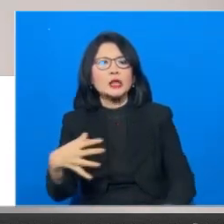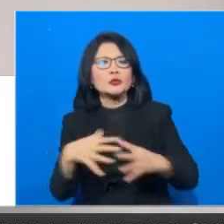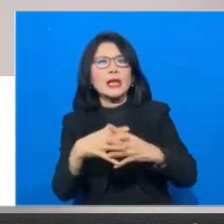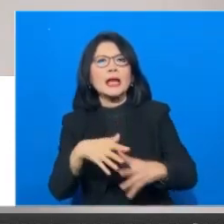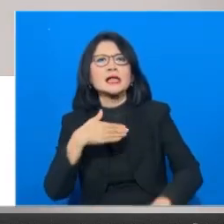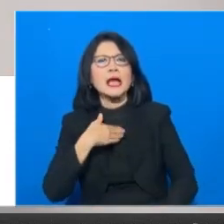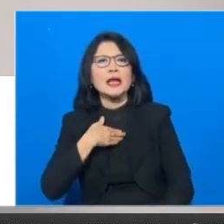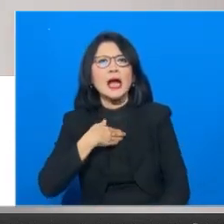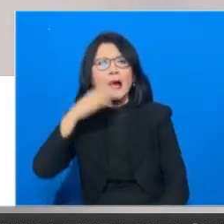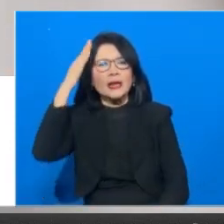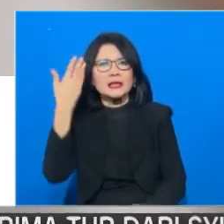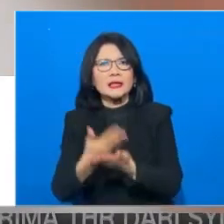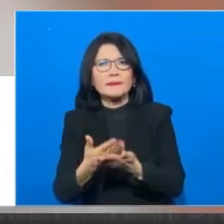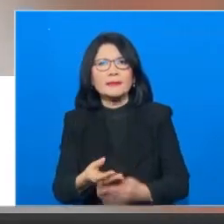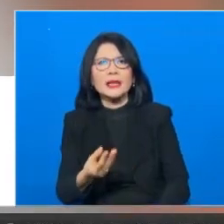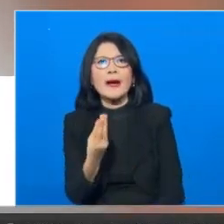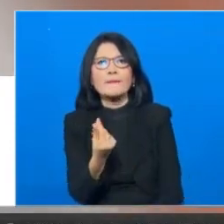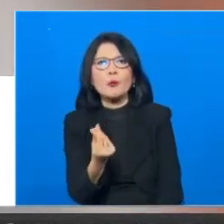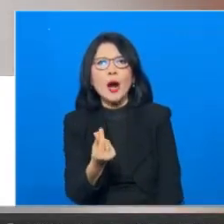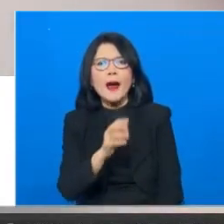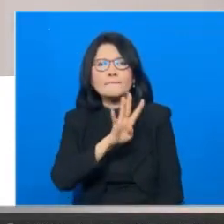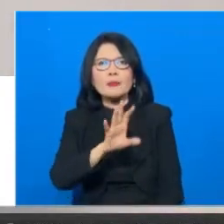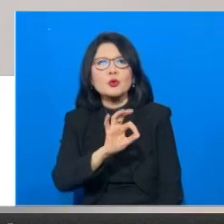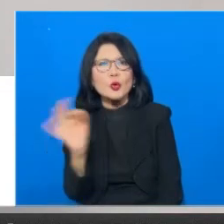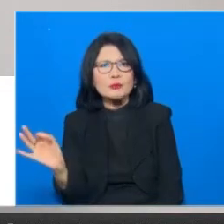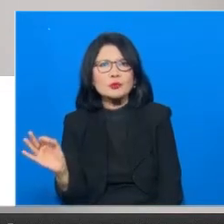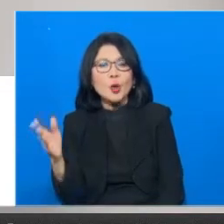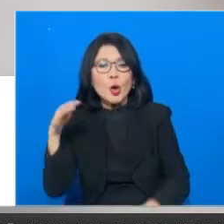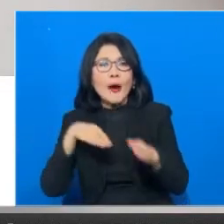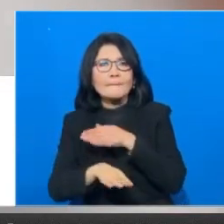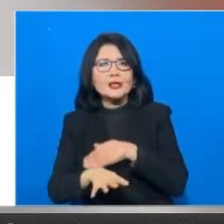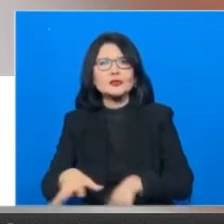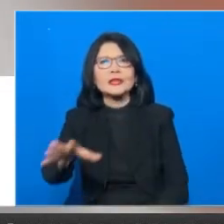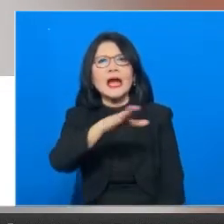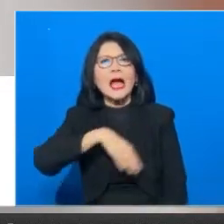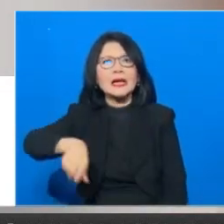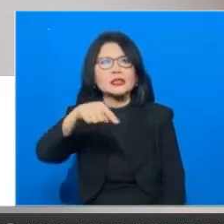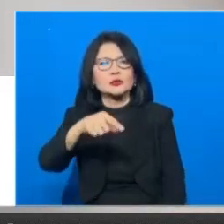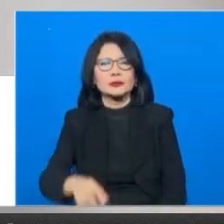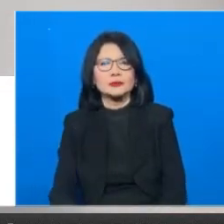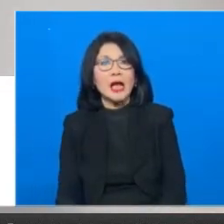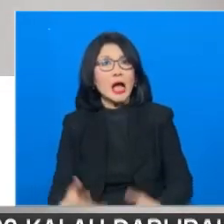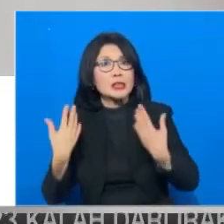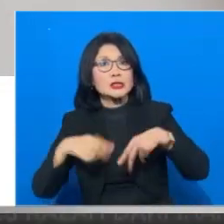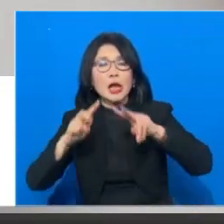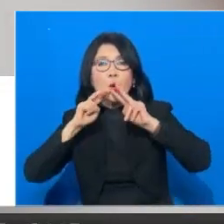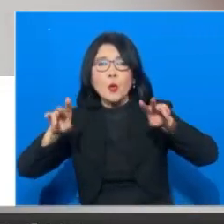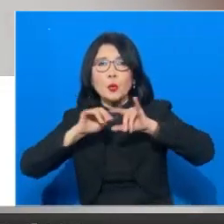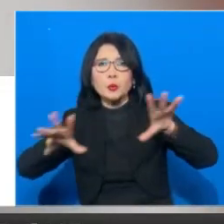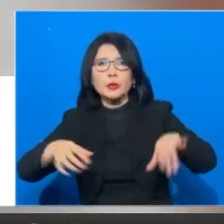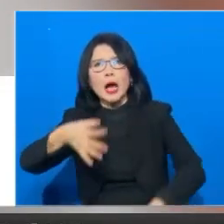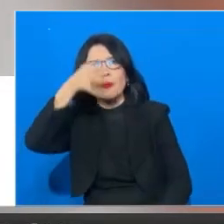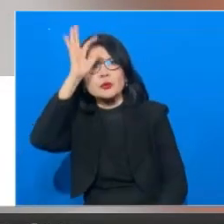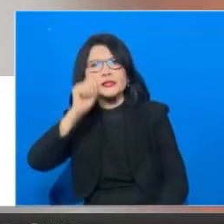Pria itu tetap meminta uang sebesar Rp40.000 sebagai biaya masuk ke area curug. Usai video itu menjadi viral, polisi